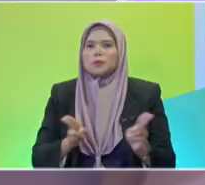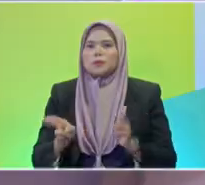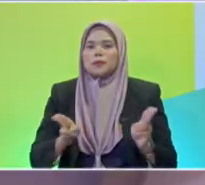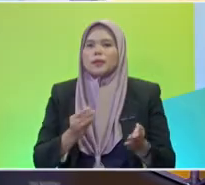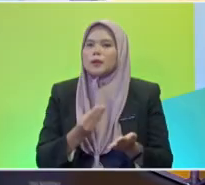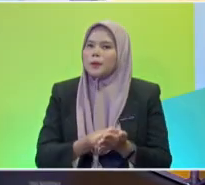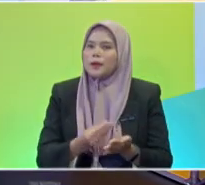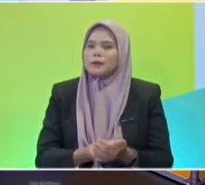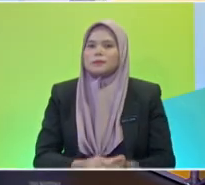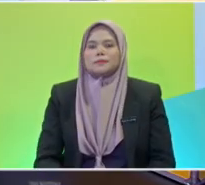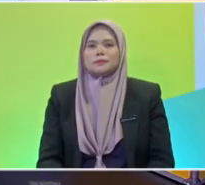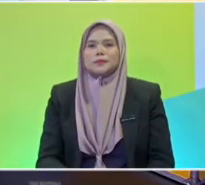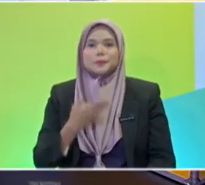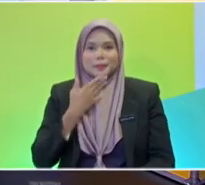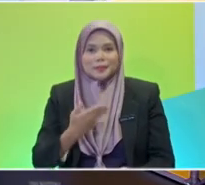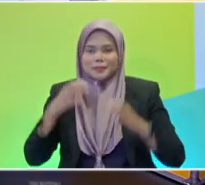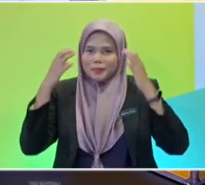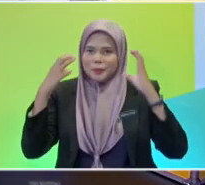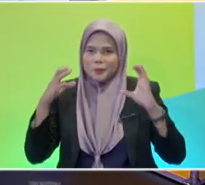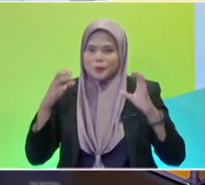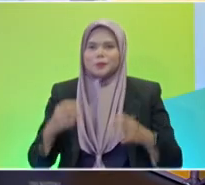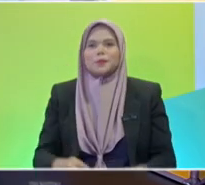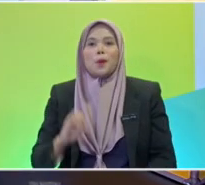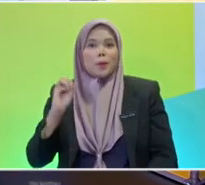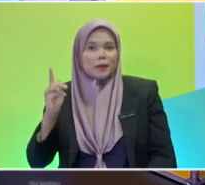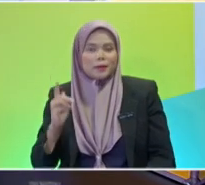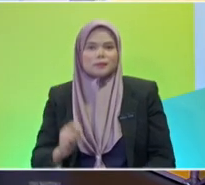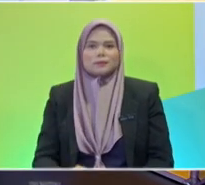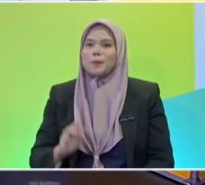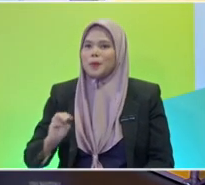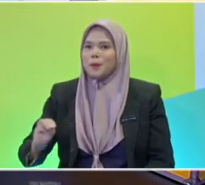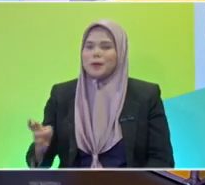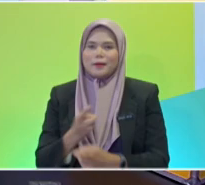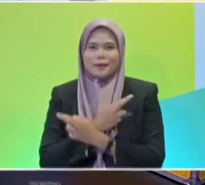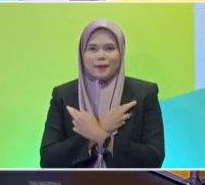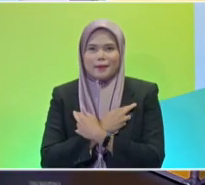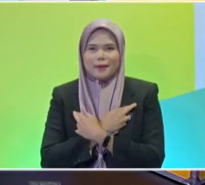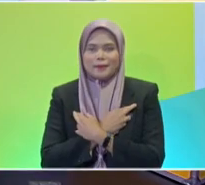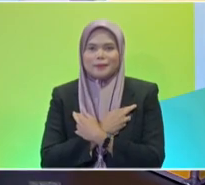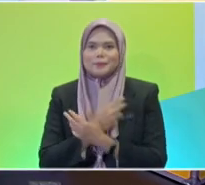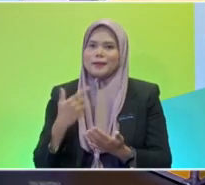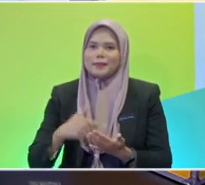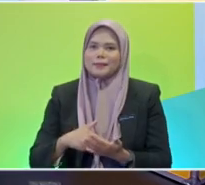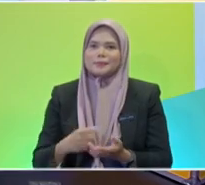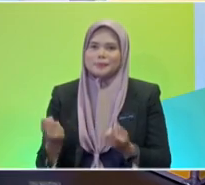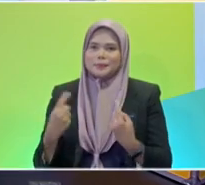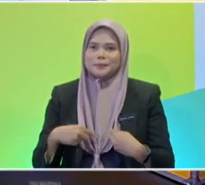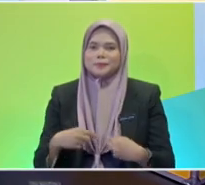Baik terima kasih dahulu sebentar kita kembali lagi selama ini